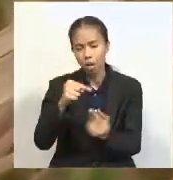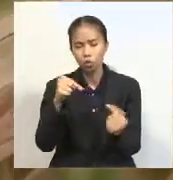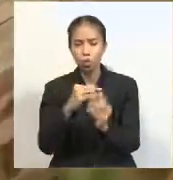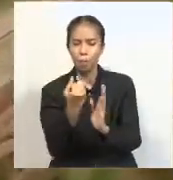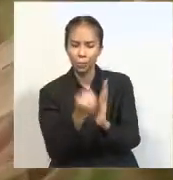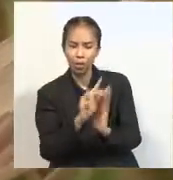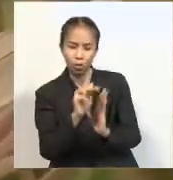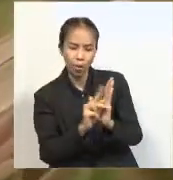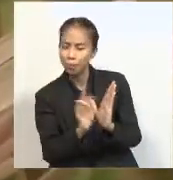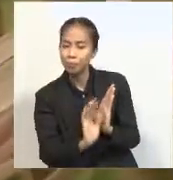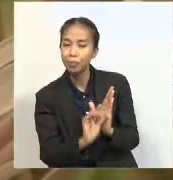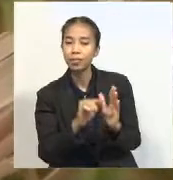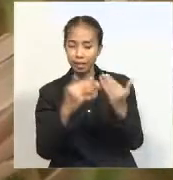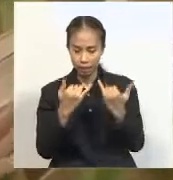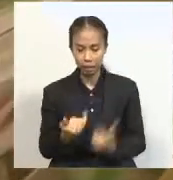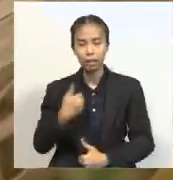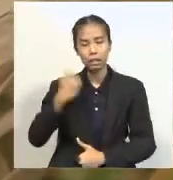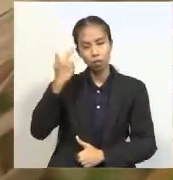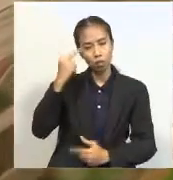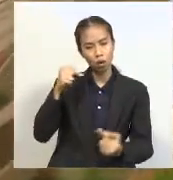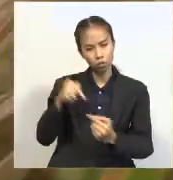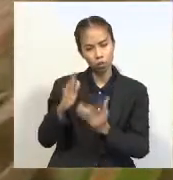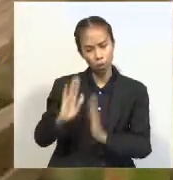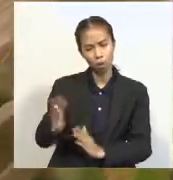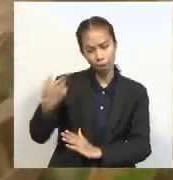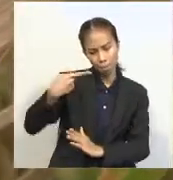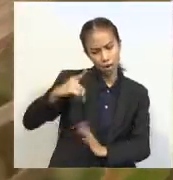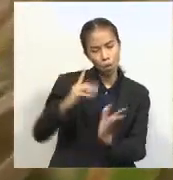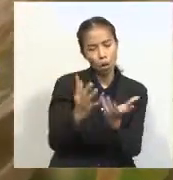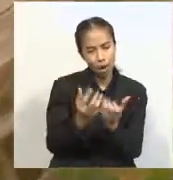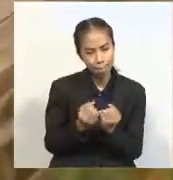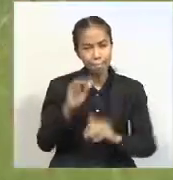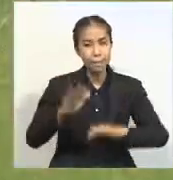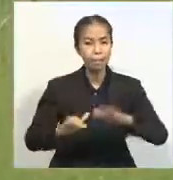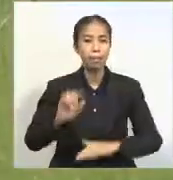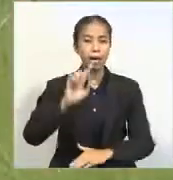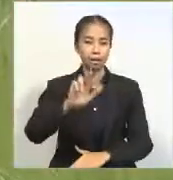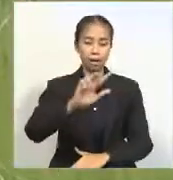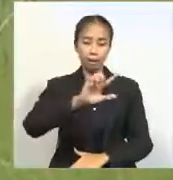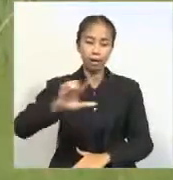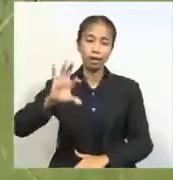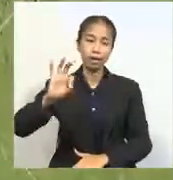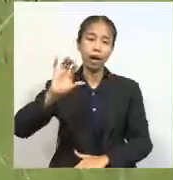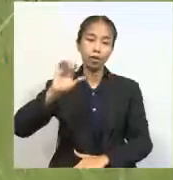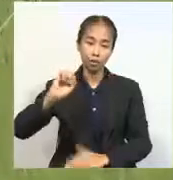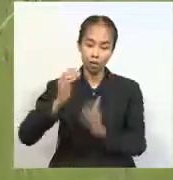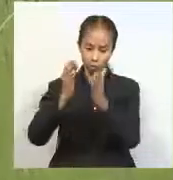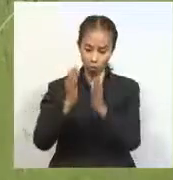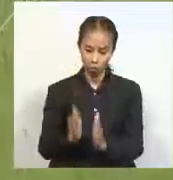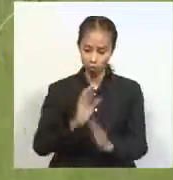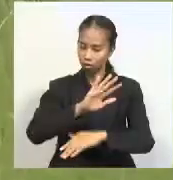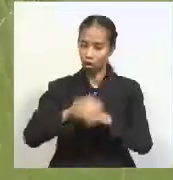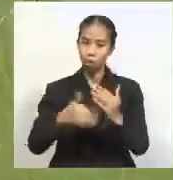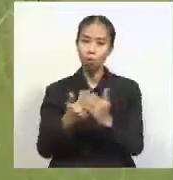คลังและคาดว่าจะมีเกษตรกรที่ได้รับประโยชน์นะคะอยู่ที่3ล้าน9แสนรายทั้งหมดเ